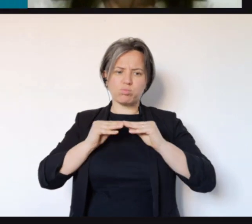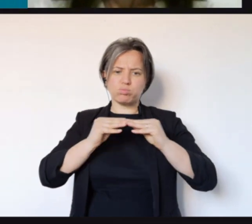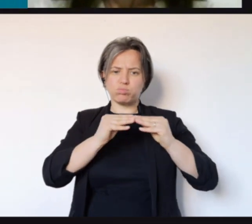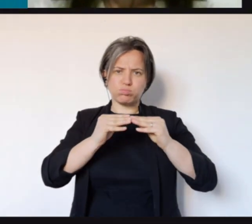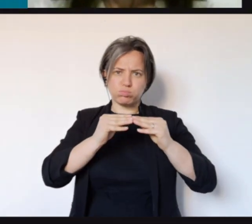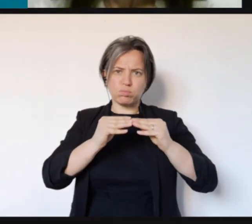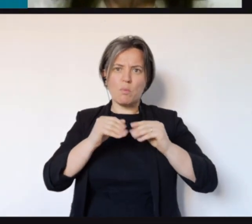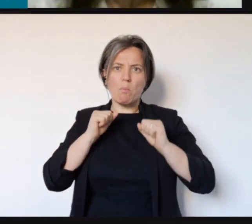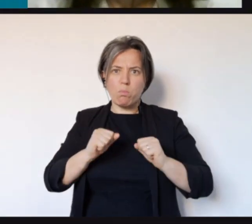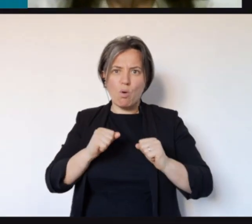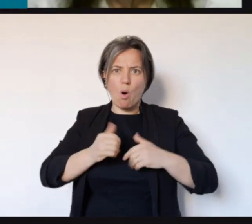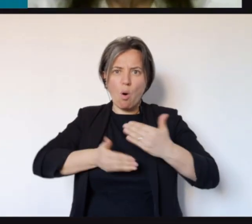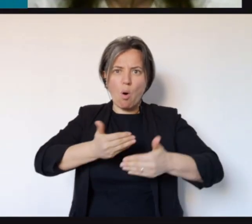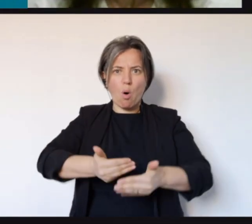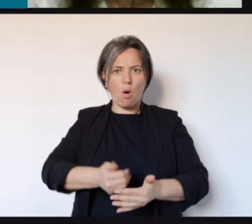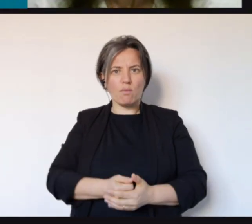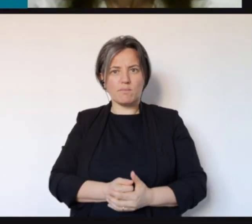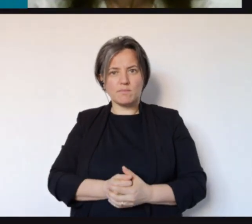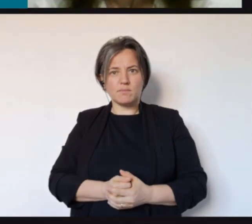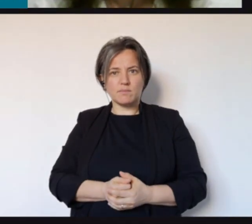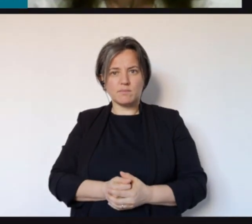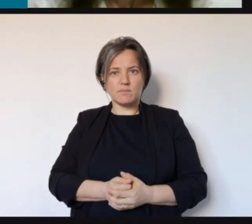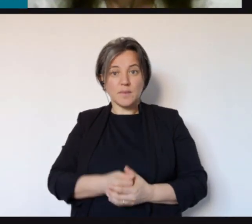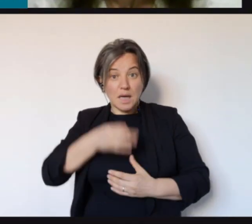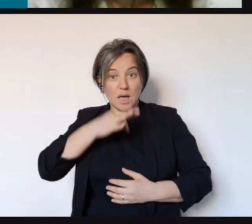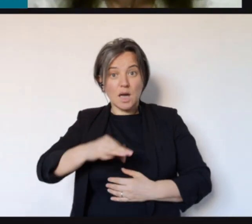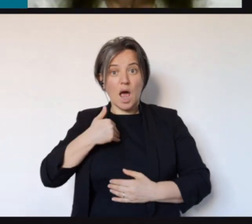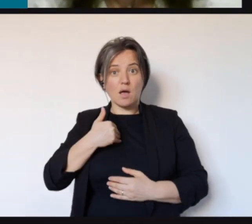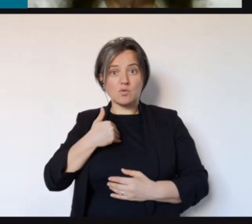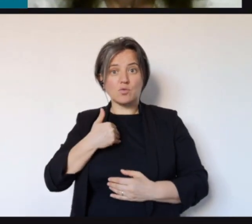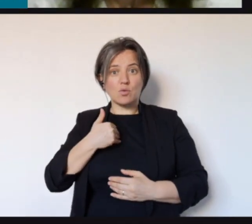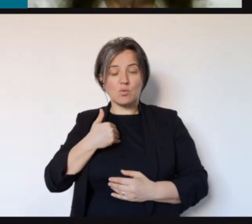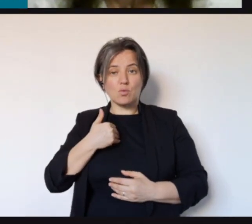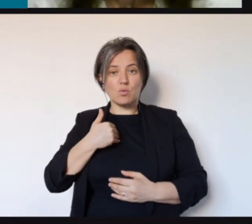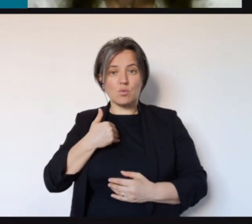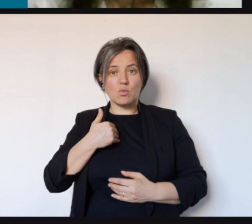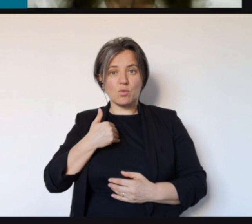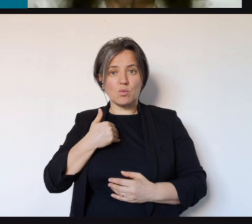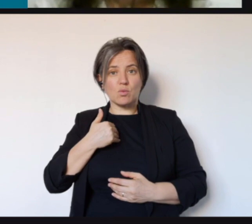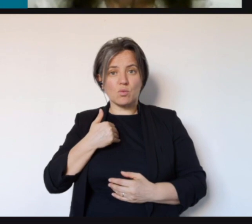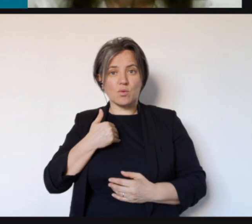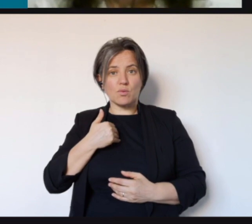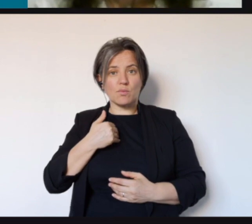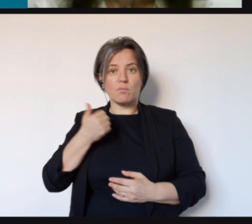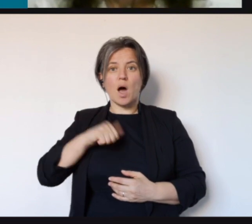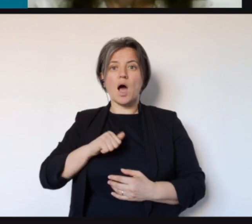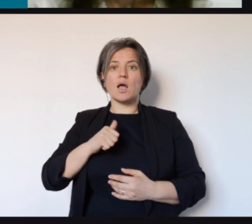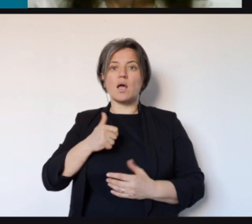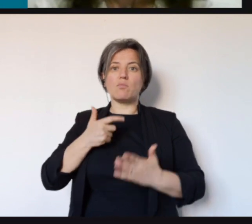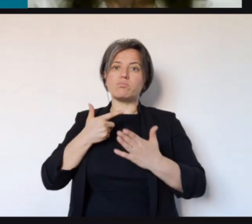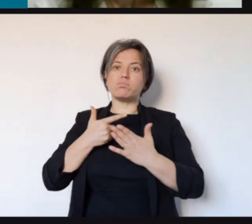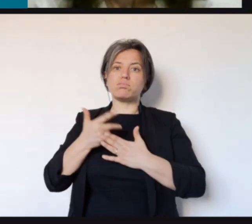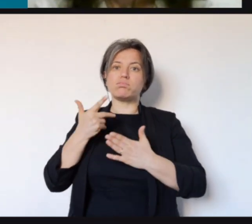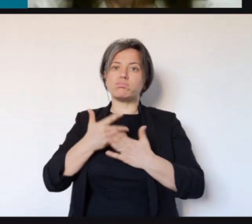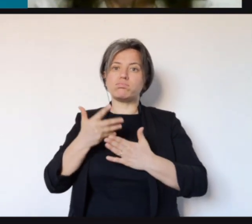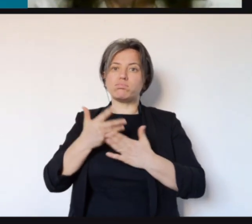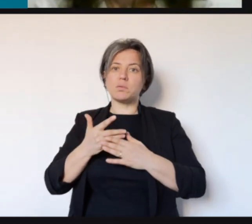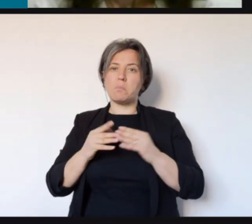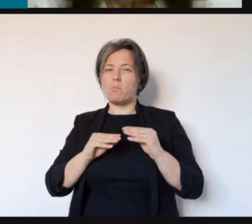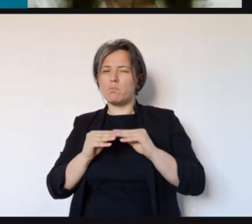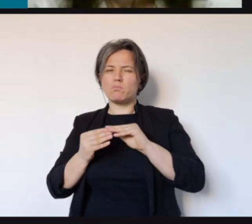e anche riuscire ad avere l'opportunità di formularlo, il proprio progetto di vita.